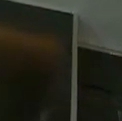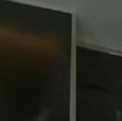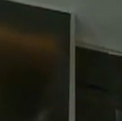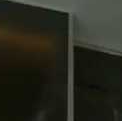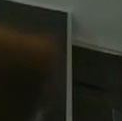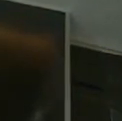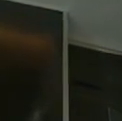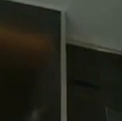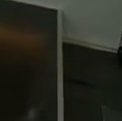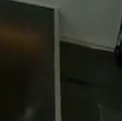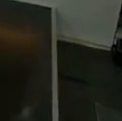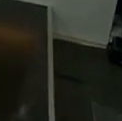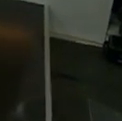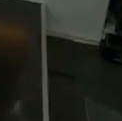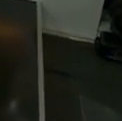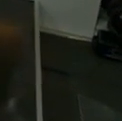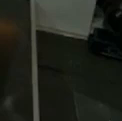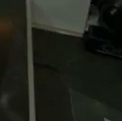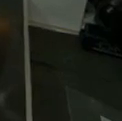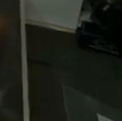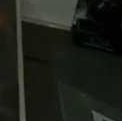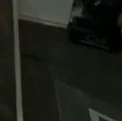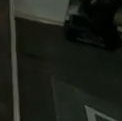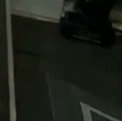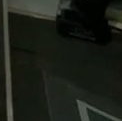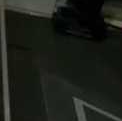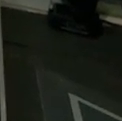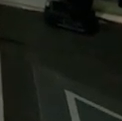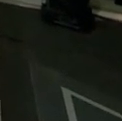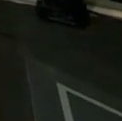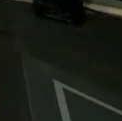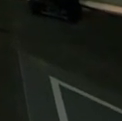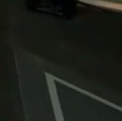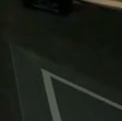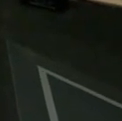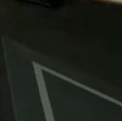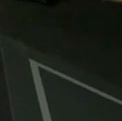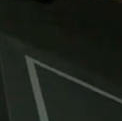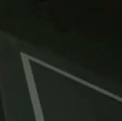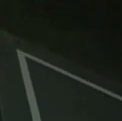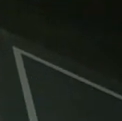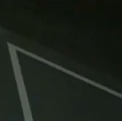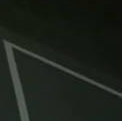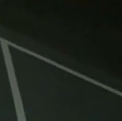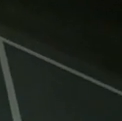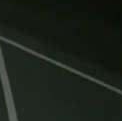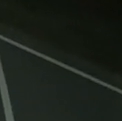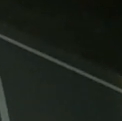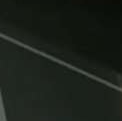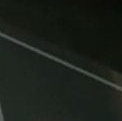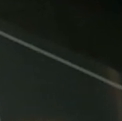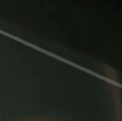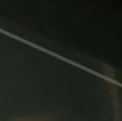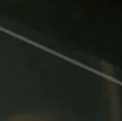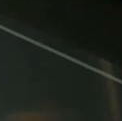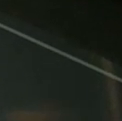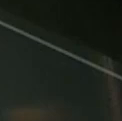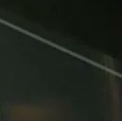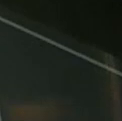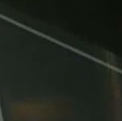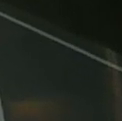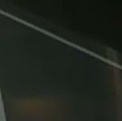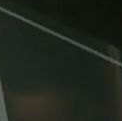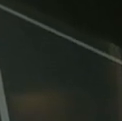kita dapatkan persoalan dan juga jawabannya berkenaan dengan keputusan resmi bagi setiap lokasi